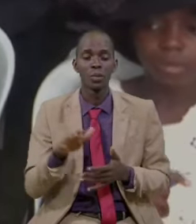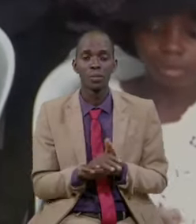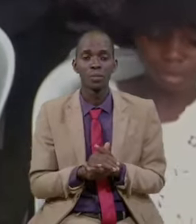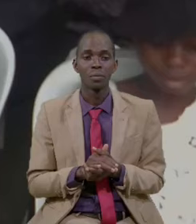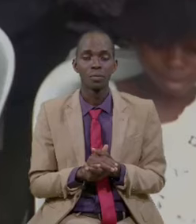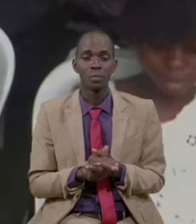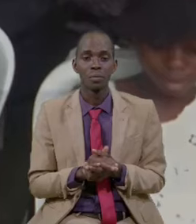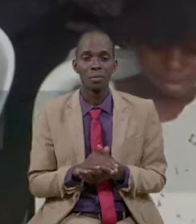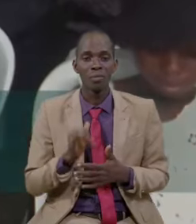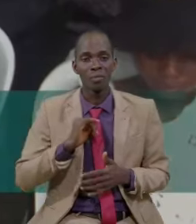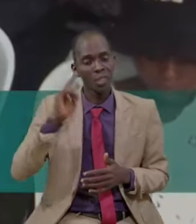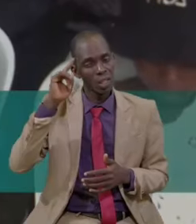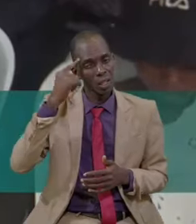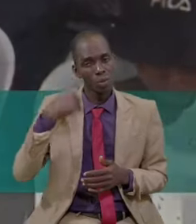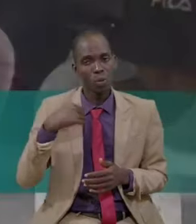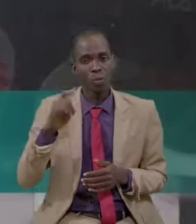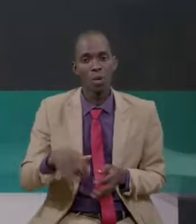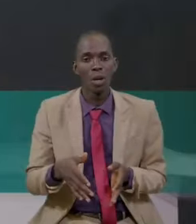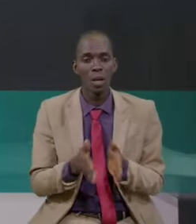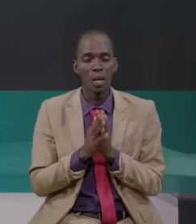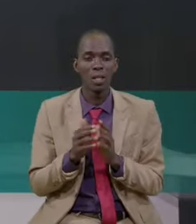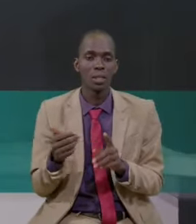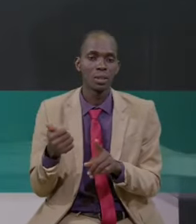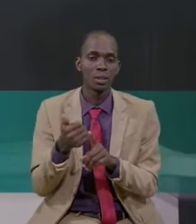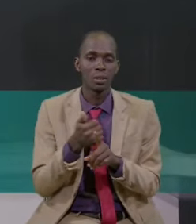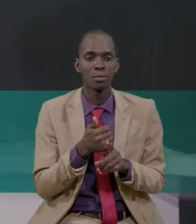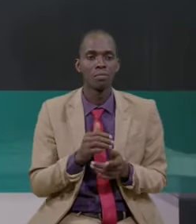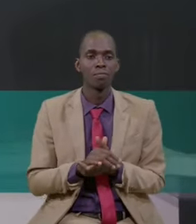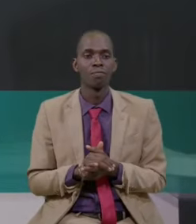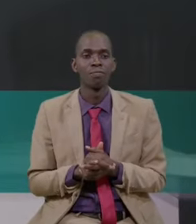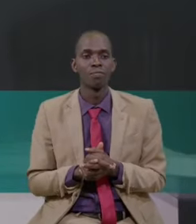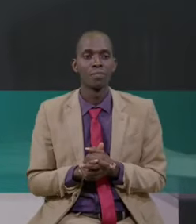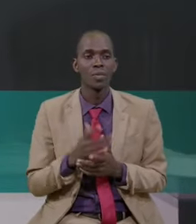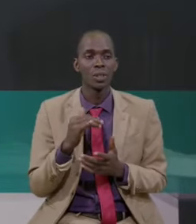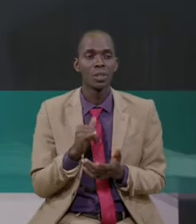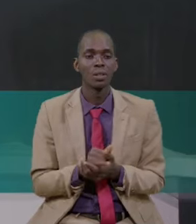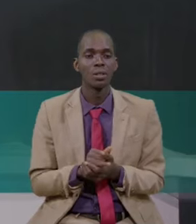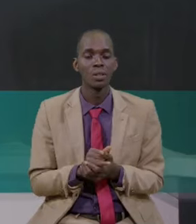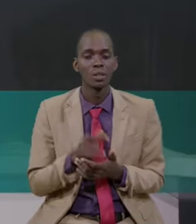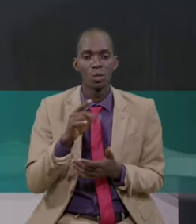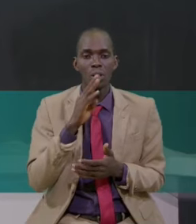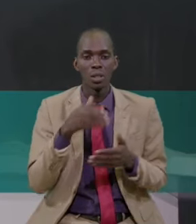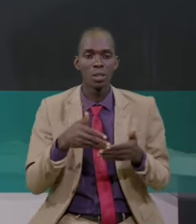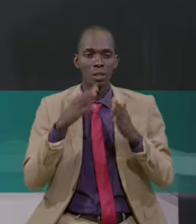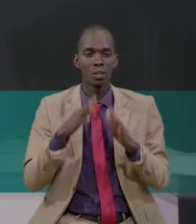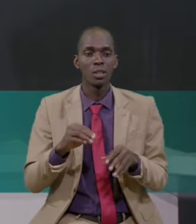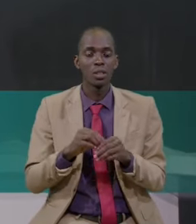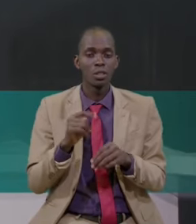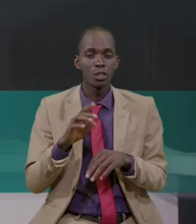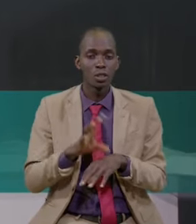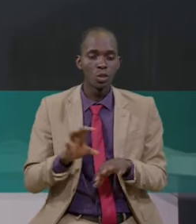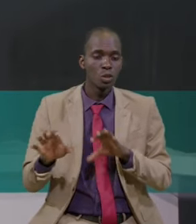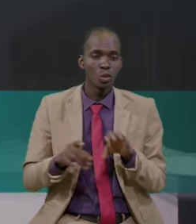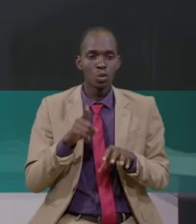Devons nous poser, si tu es ministre et pasteur, tu es dirigeant dans l'Église, est-ce que tu